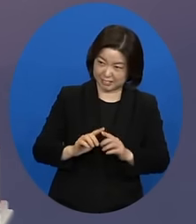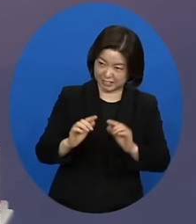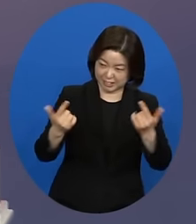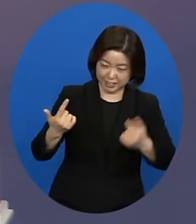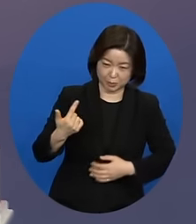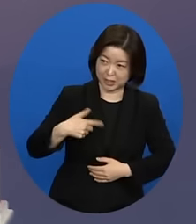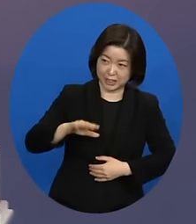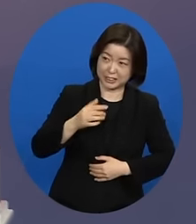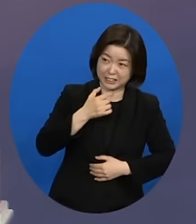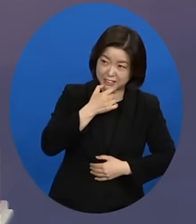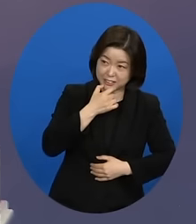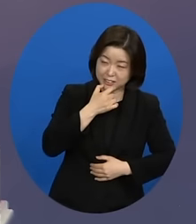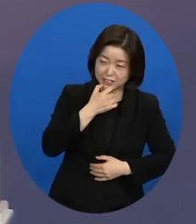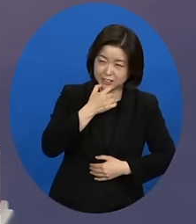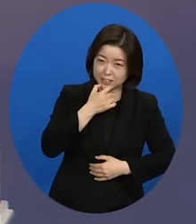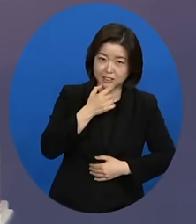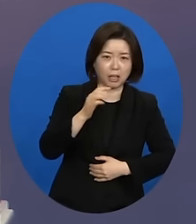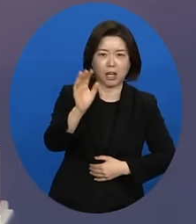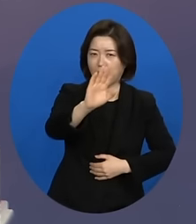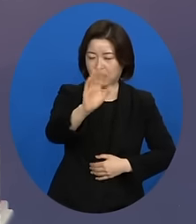아닙니다. 예, 어머님.